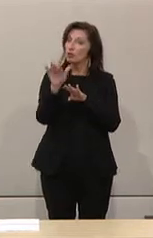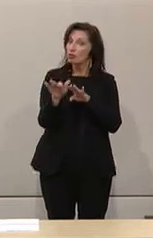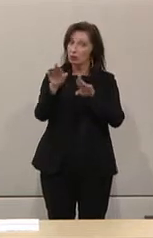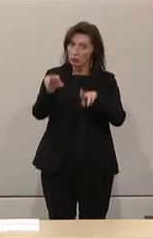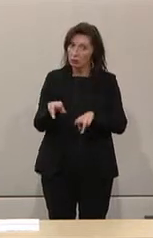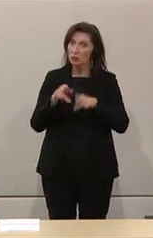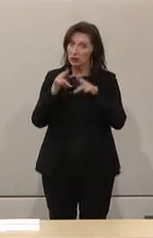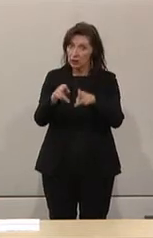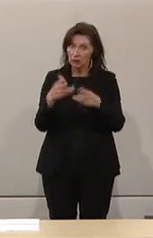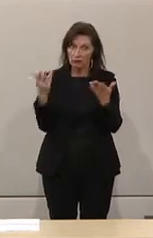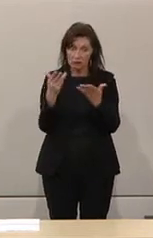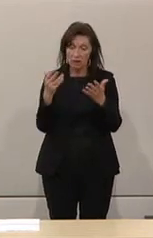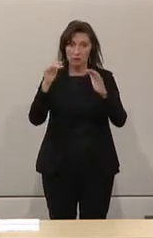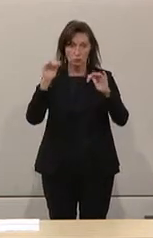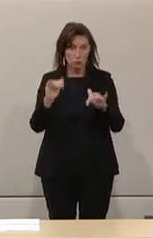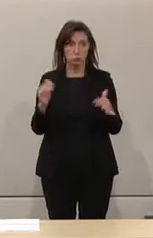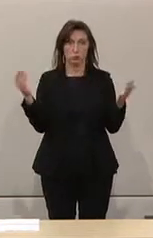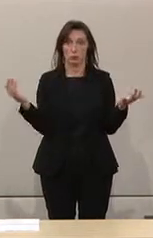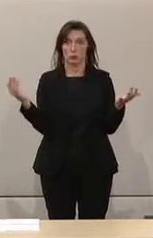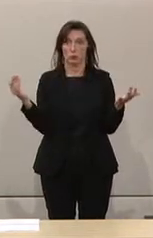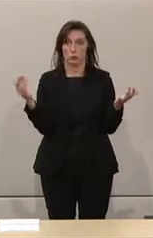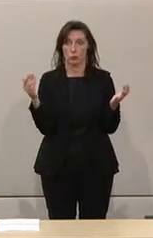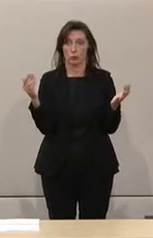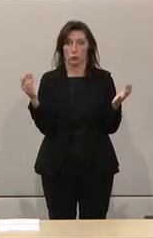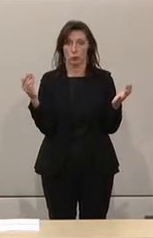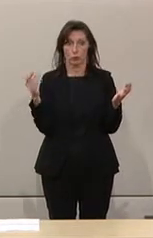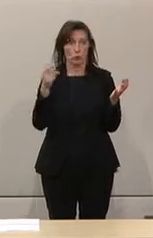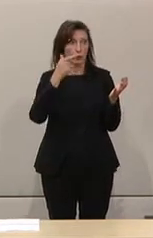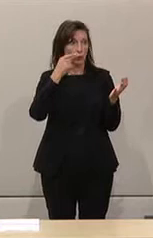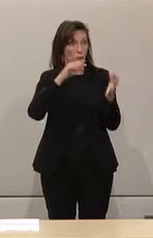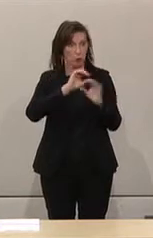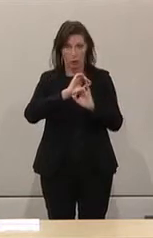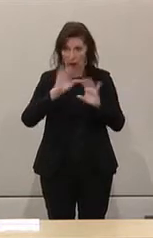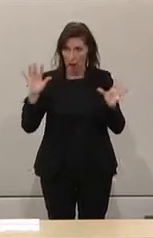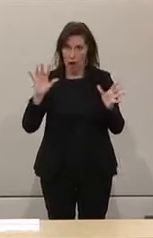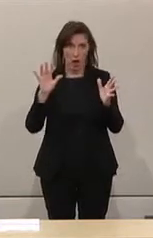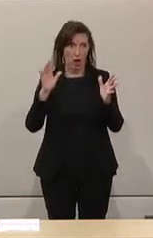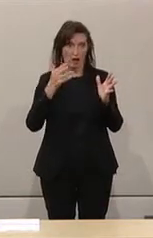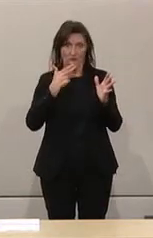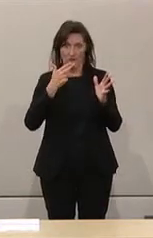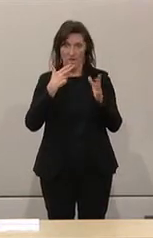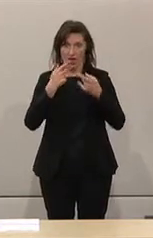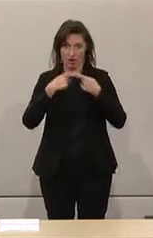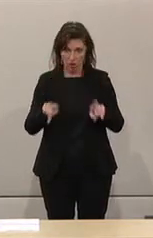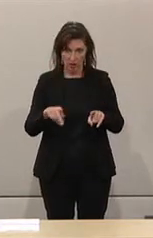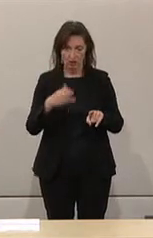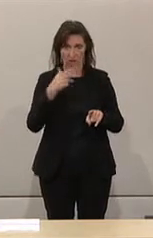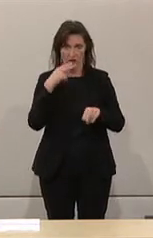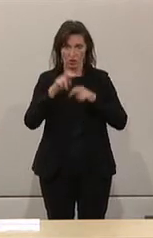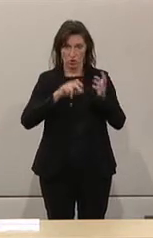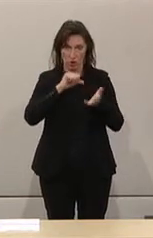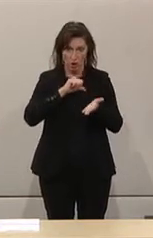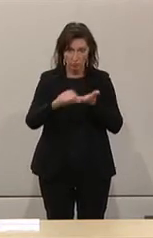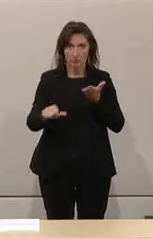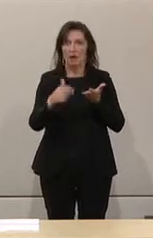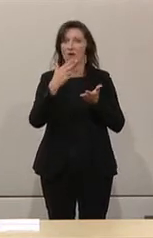Es muss zusammengefasst werden, wer ist der Nutznießer, wer ist der Entscheidungsträger und wer ist der Steuerzahler. Der sollte am selben